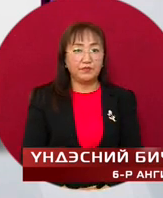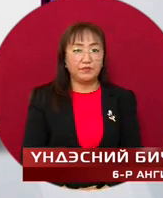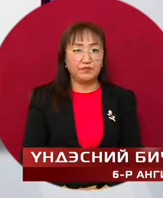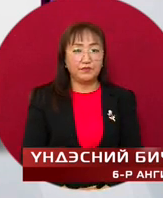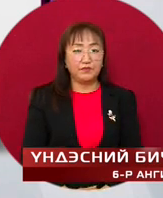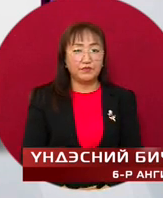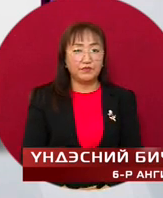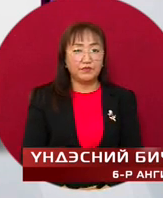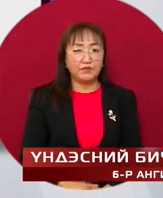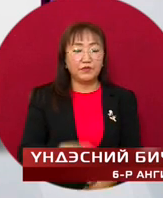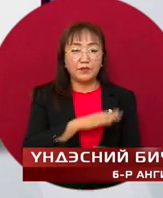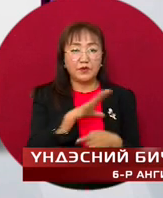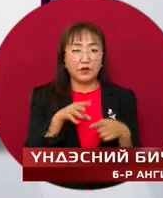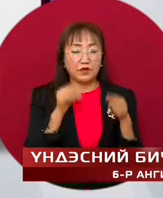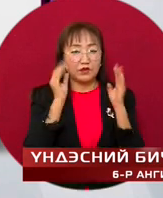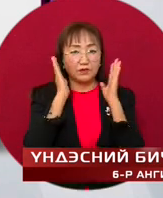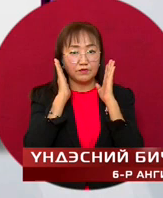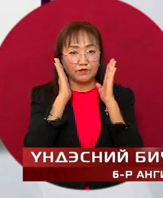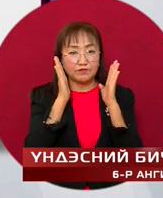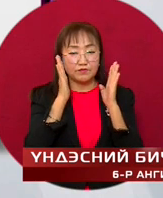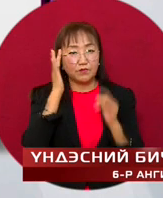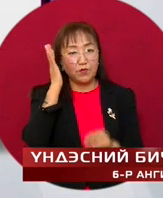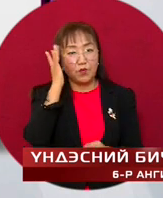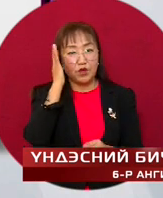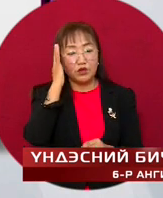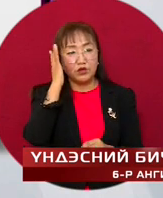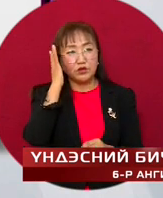За, эдгээр санамжийг бодоод